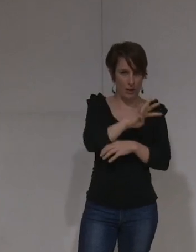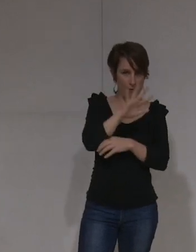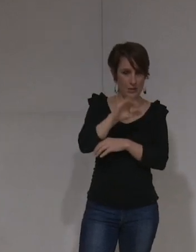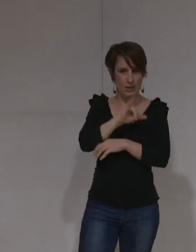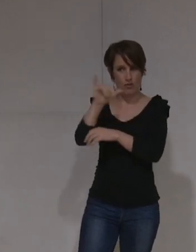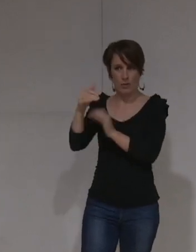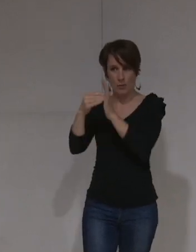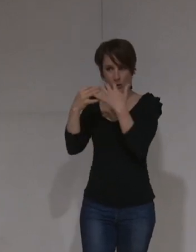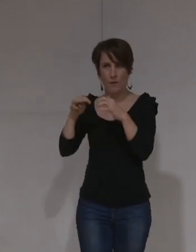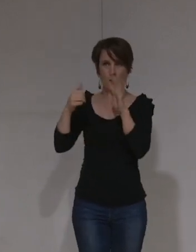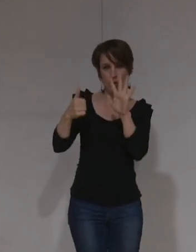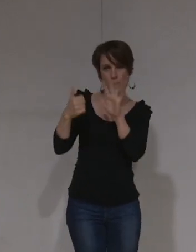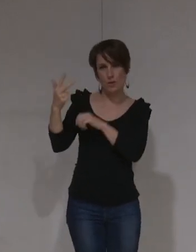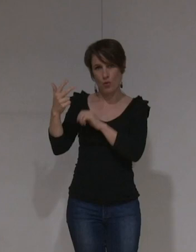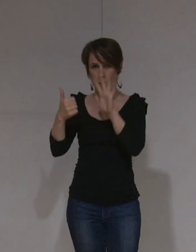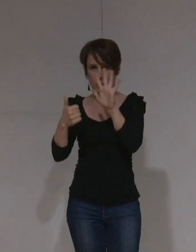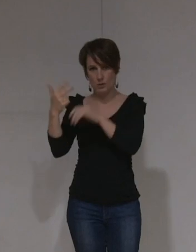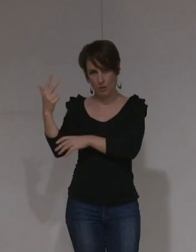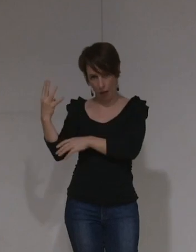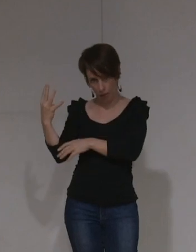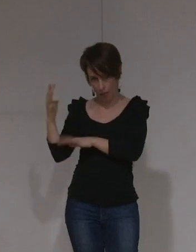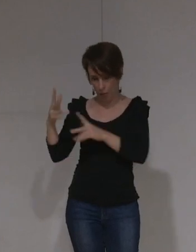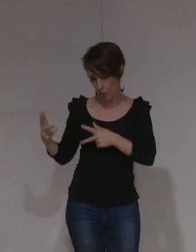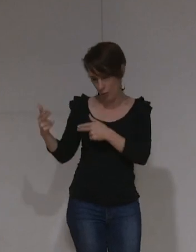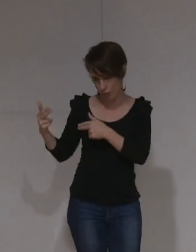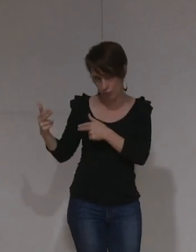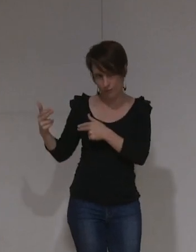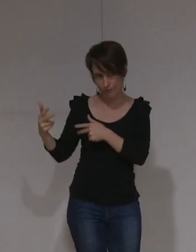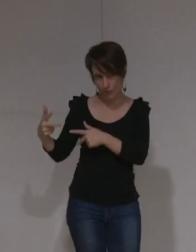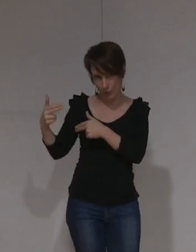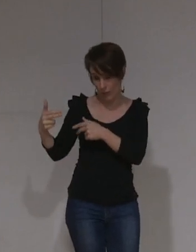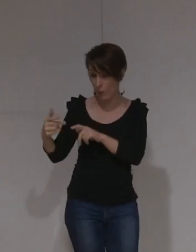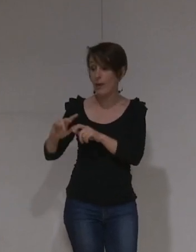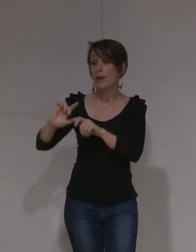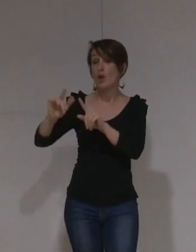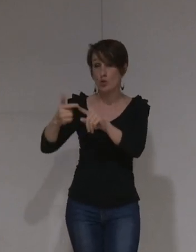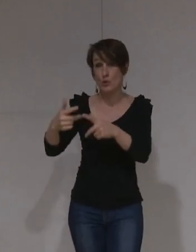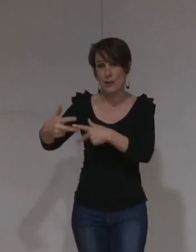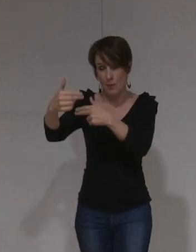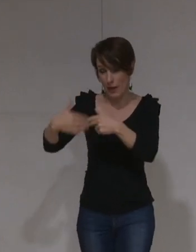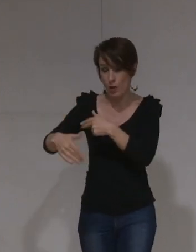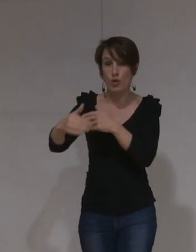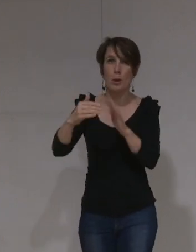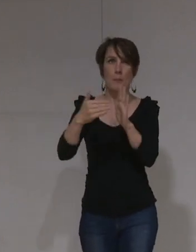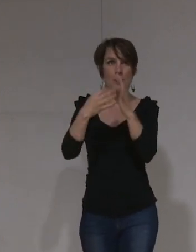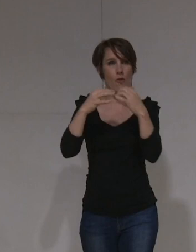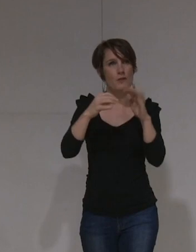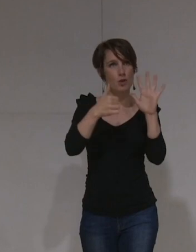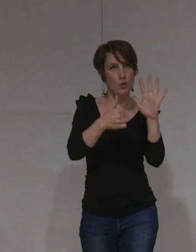196364 et puis 2è période à partir de 6566 une bascule